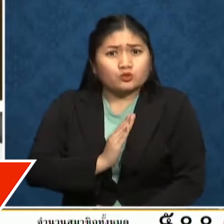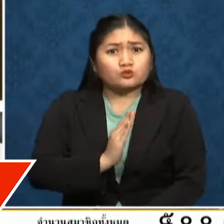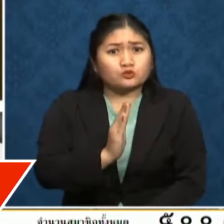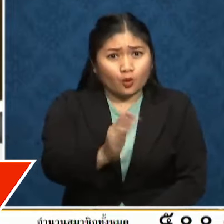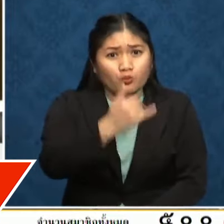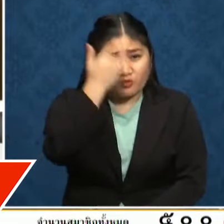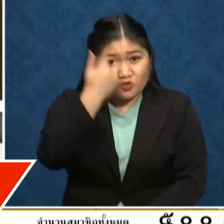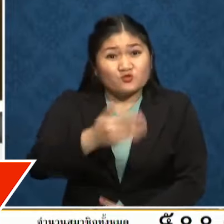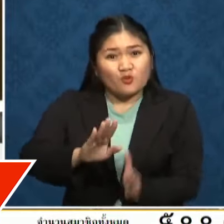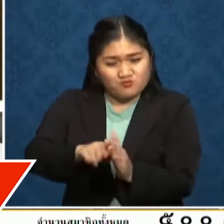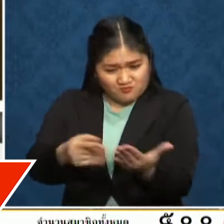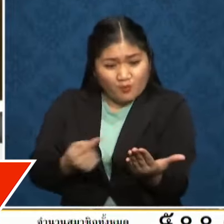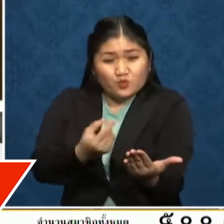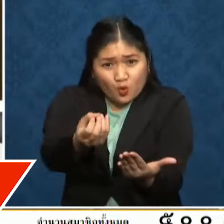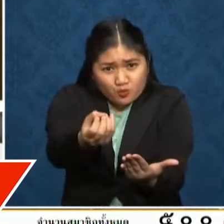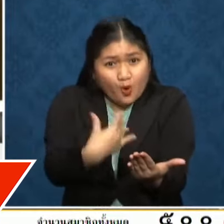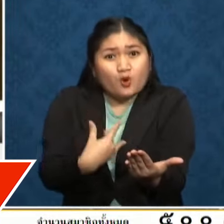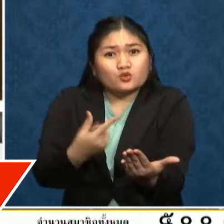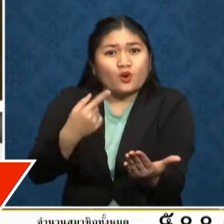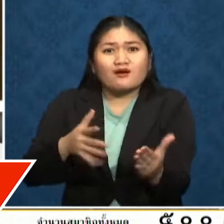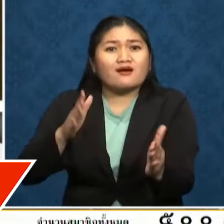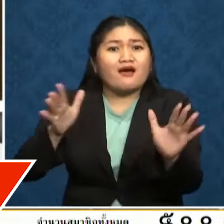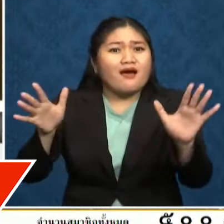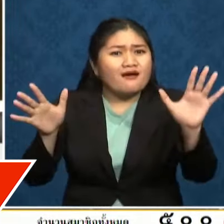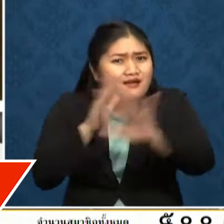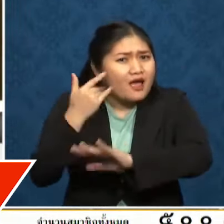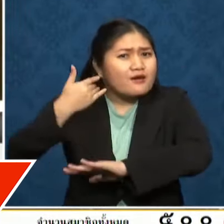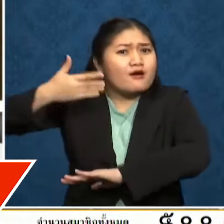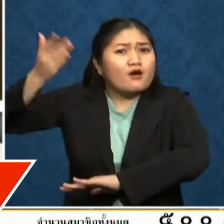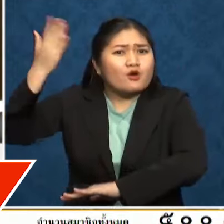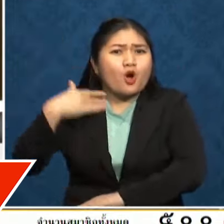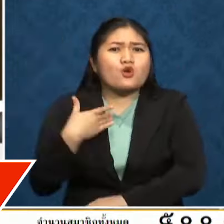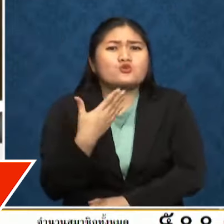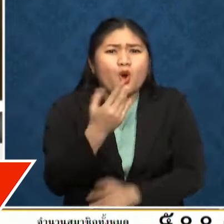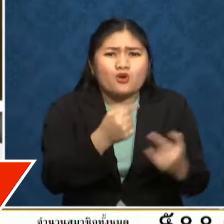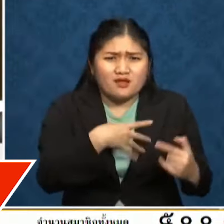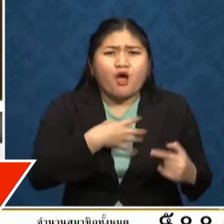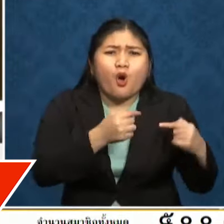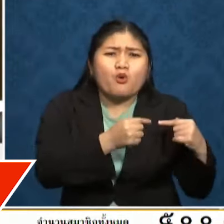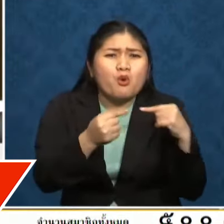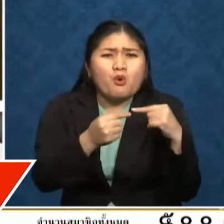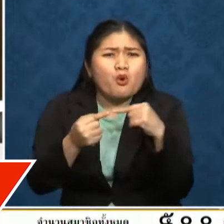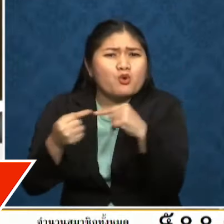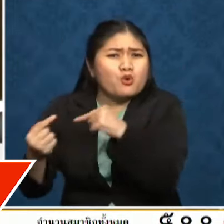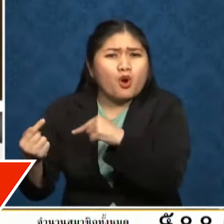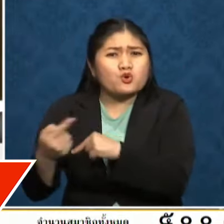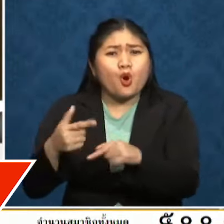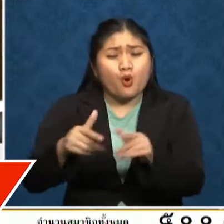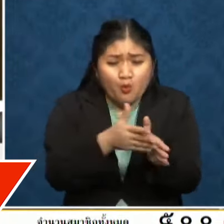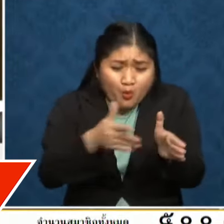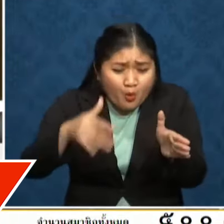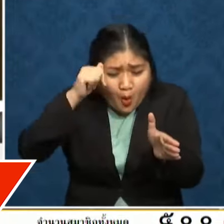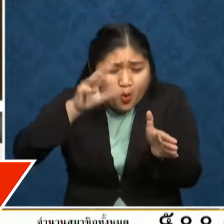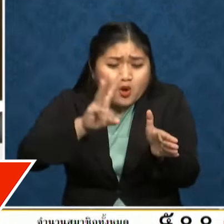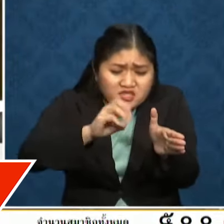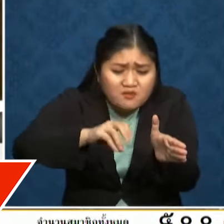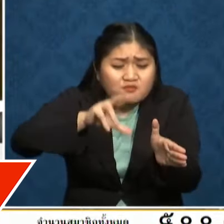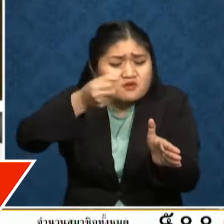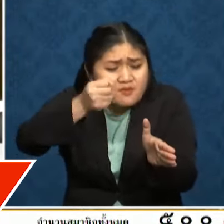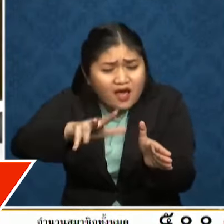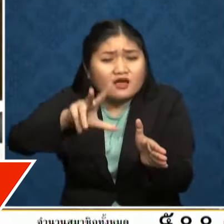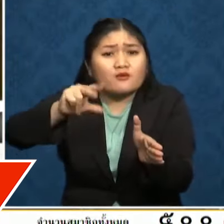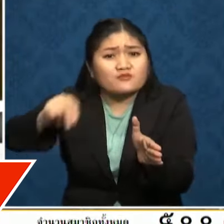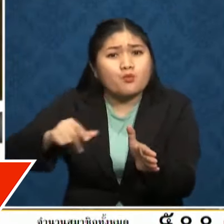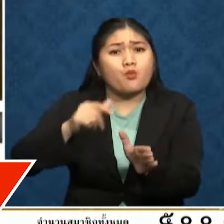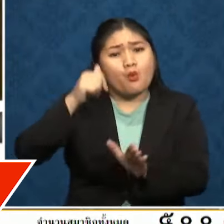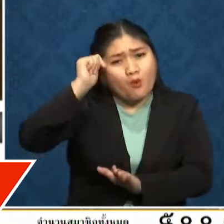informationsท้หนuberหดเหมืหายครั้งทผ่านมาครัวขอุ้มไปก่อน60 วั 15 วั 30 วัที่กฎหม